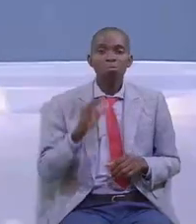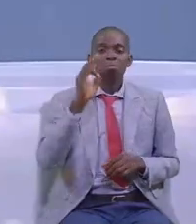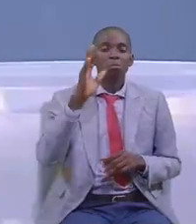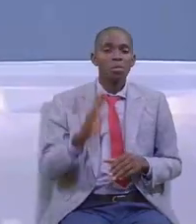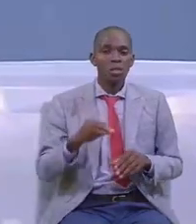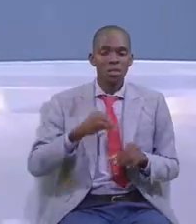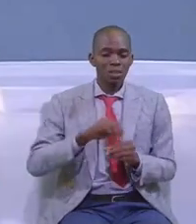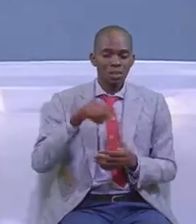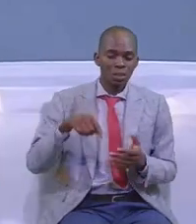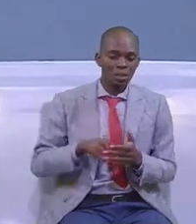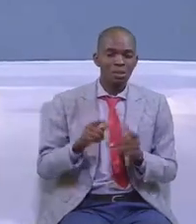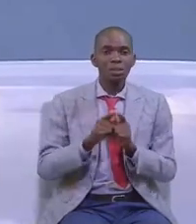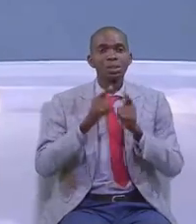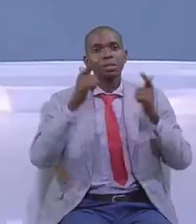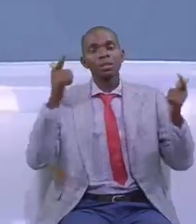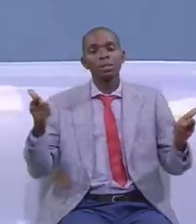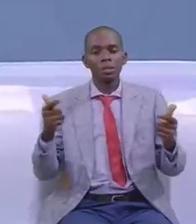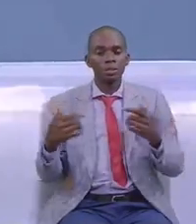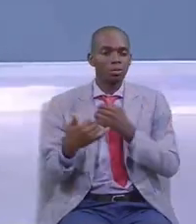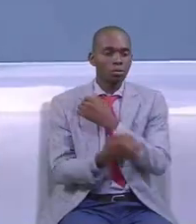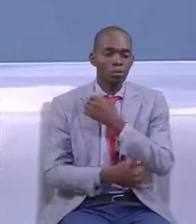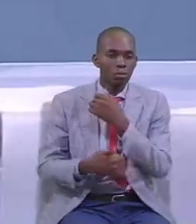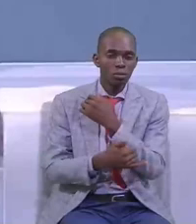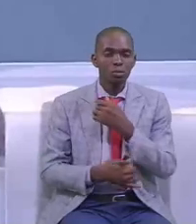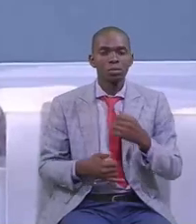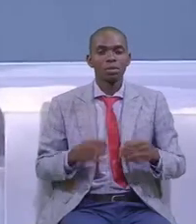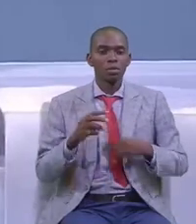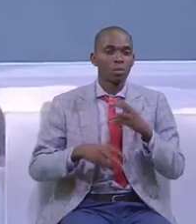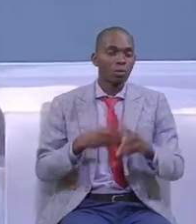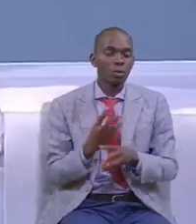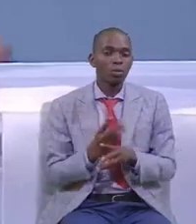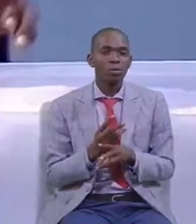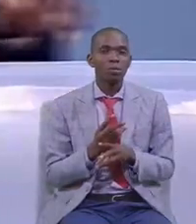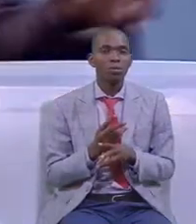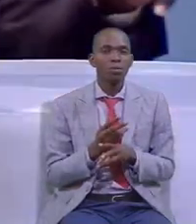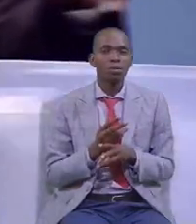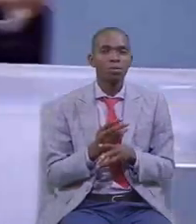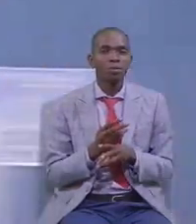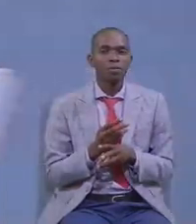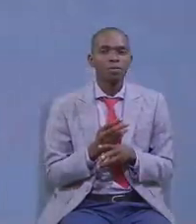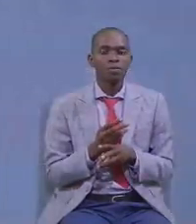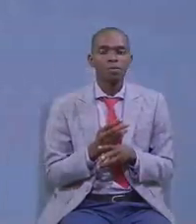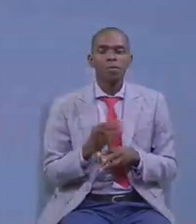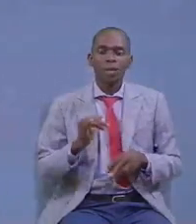Mais ministre dans ce grand pays, dans ce grand continent. Je vous exhorte donc.